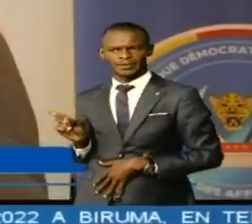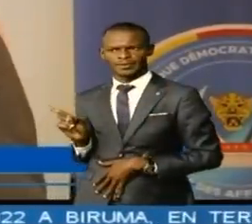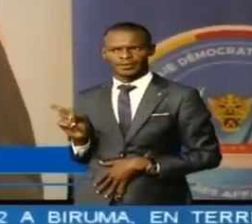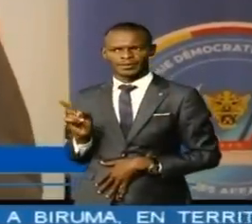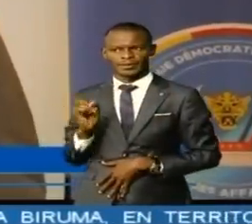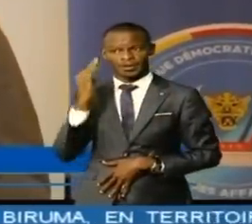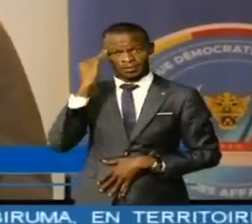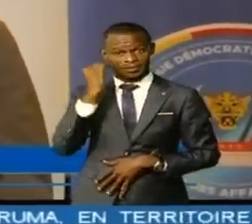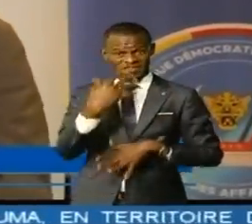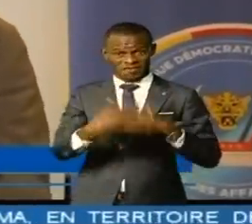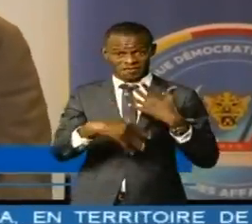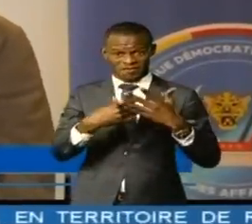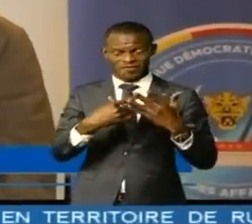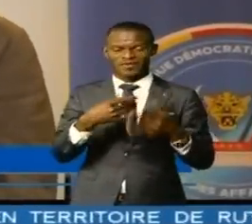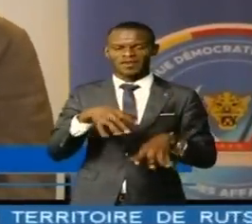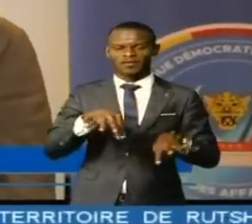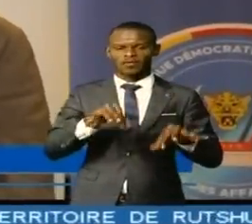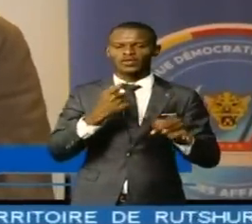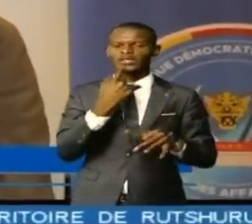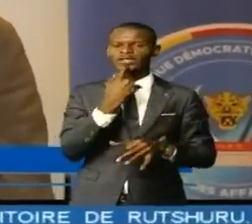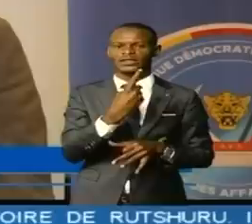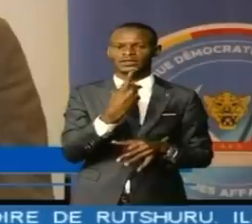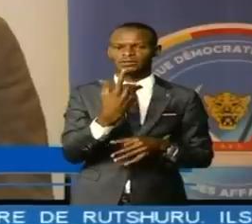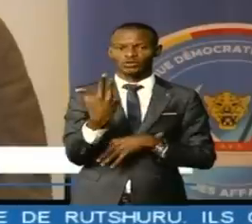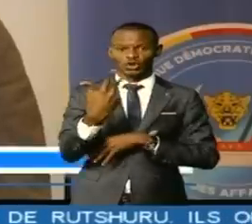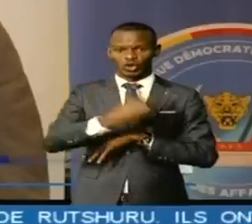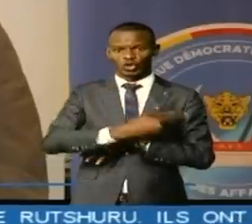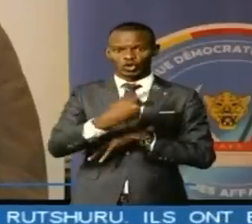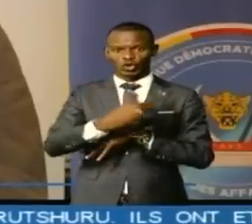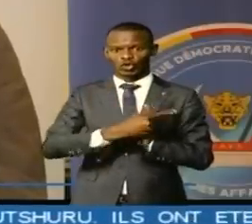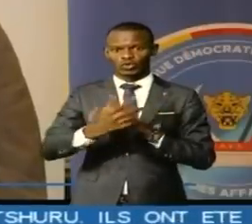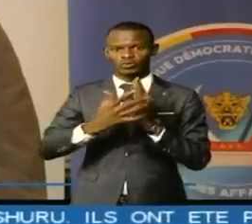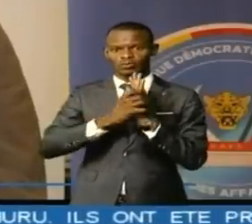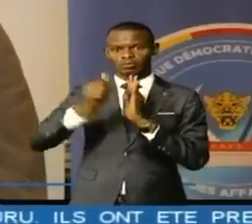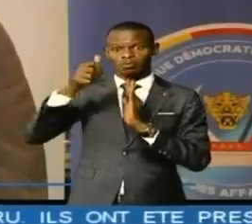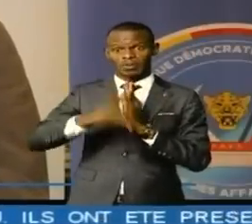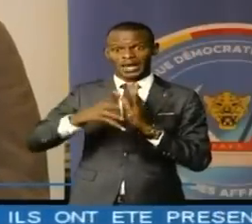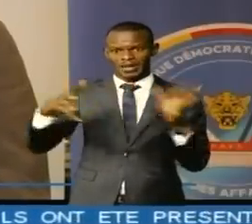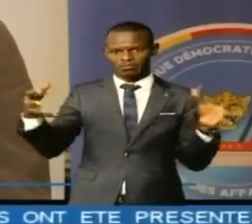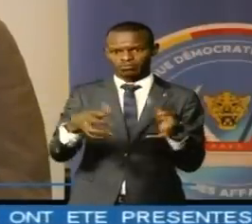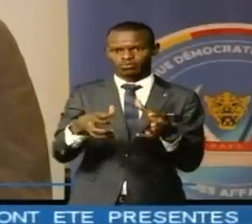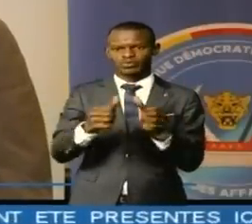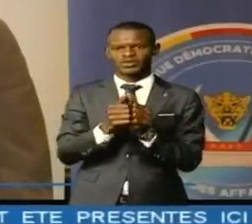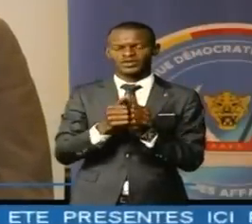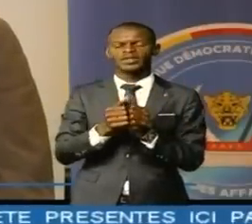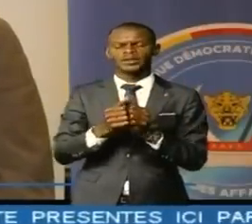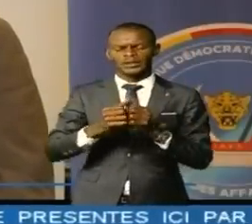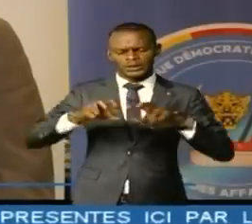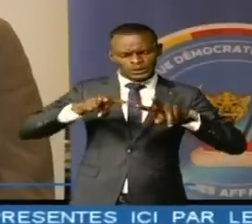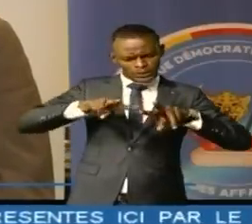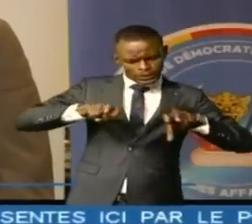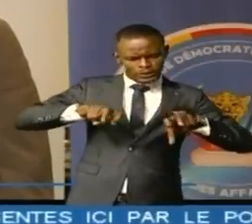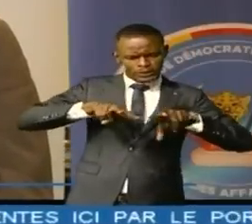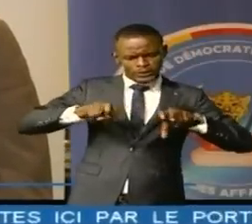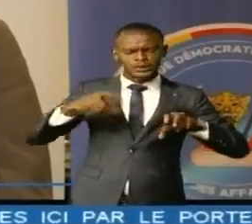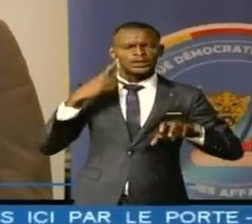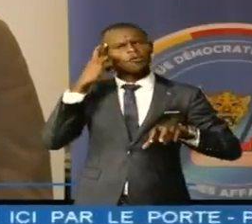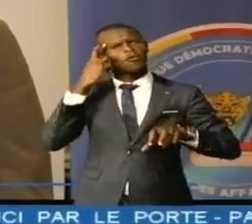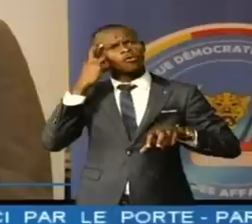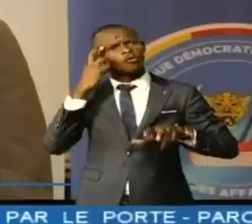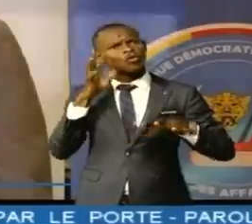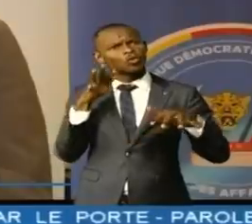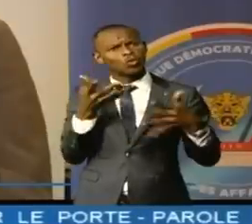matériaux conçus selon les orientations fixées par le document de politique